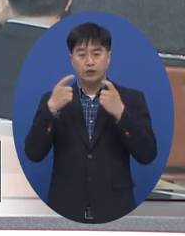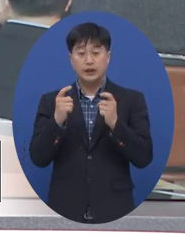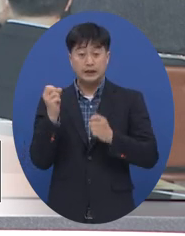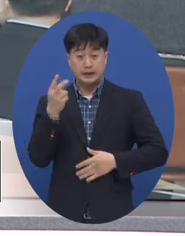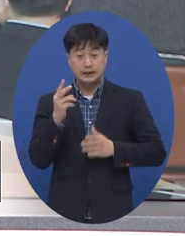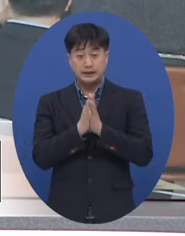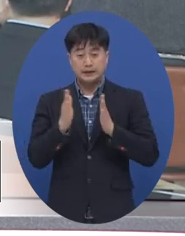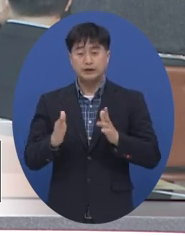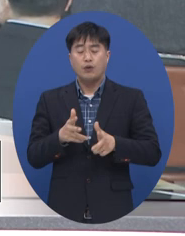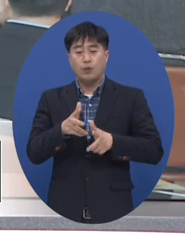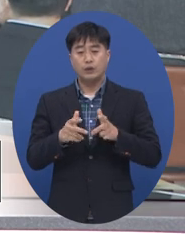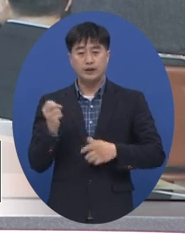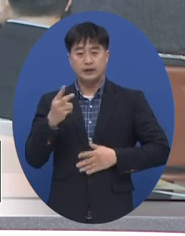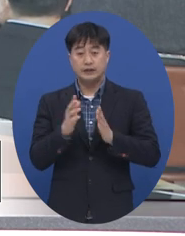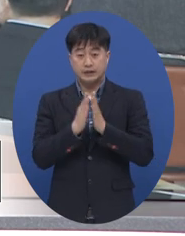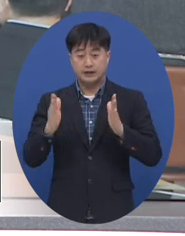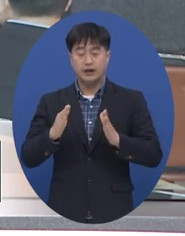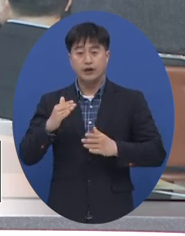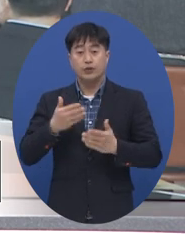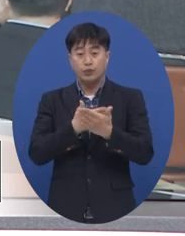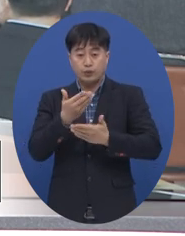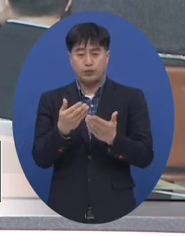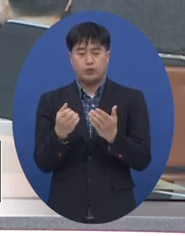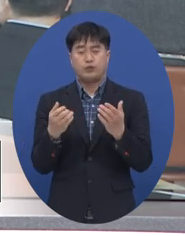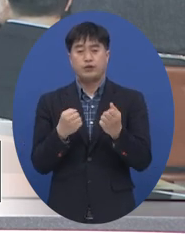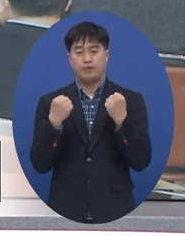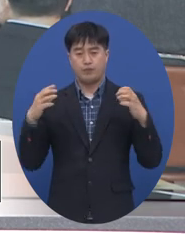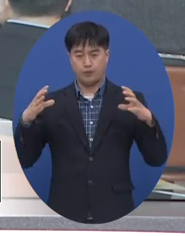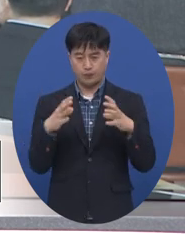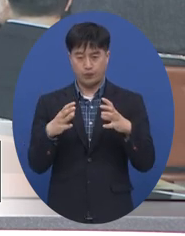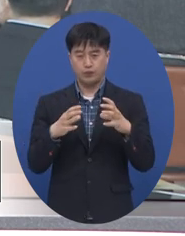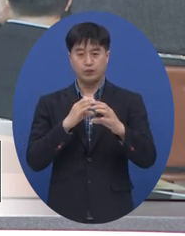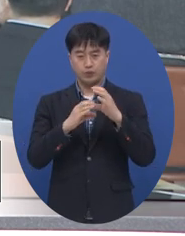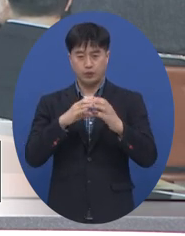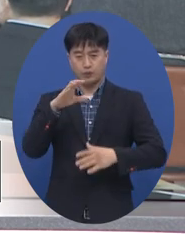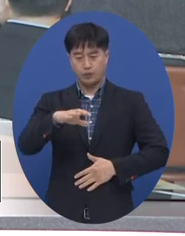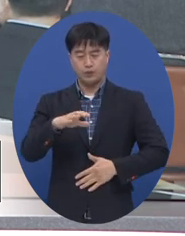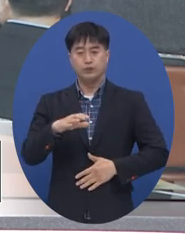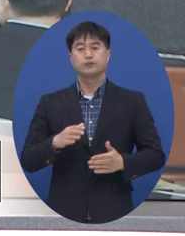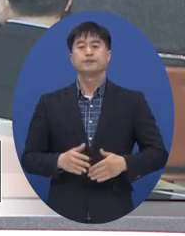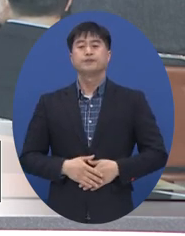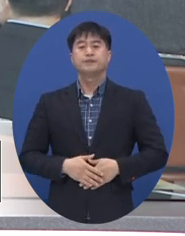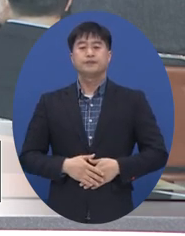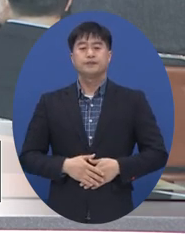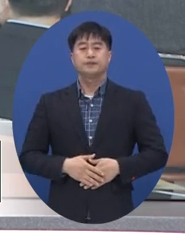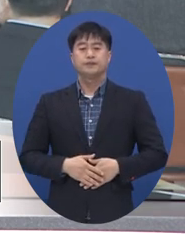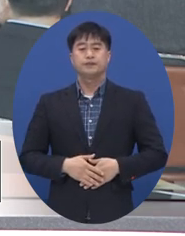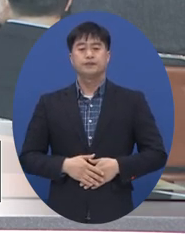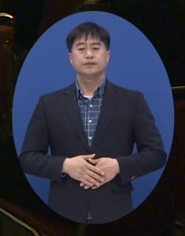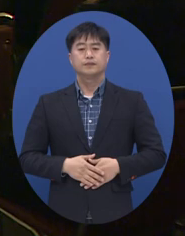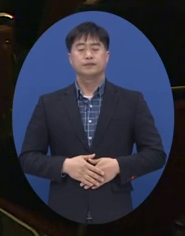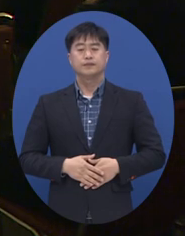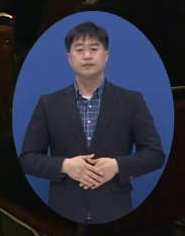그리고 남북 교류 협력에 대한 소통의 장이 마련 됐습니다 구형 슬 기자가 현장 취재했습니다